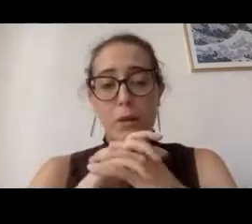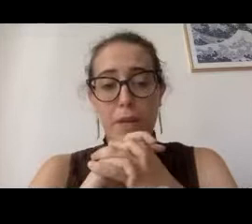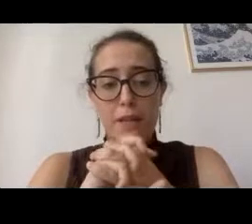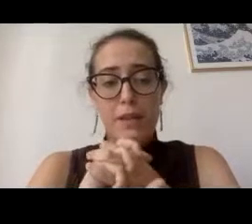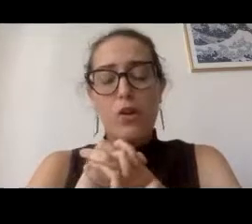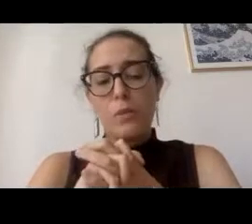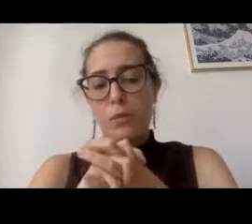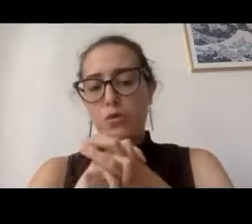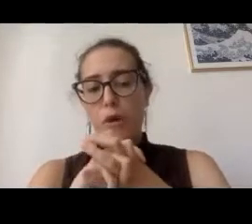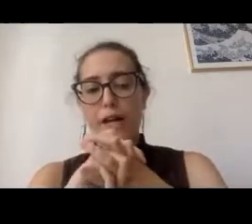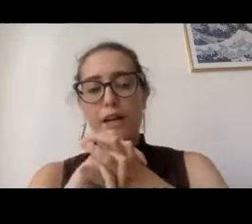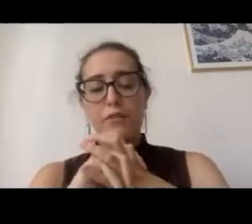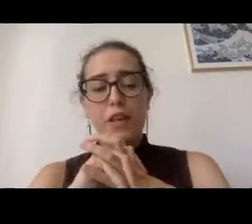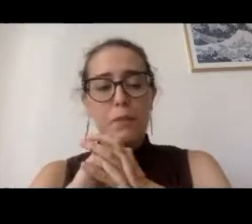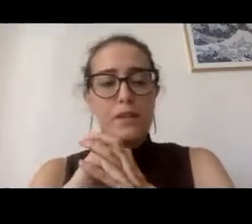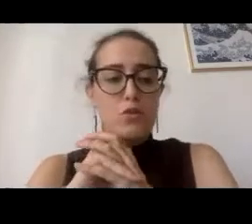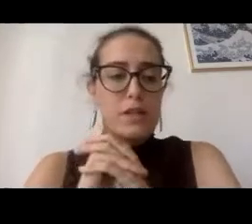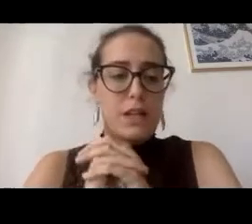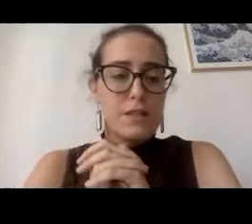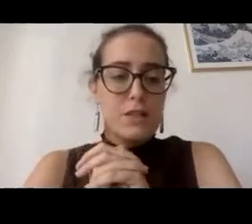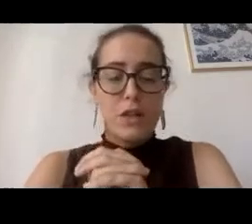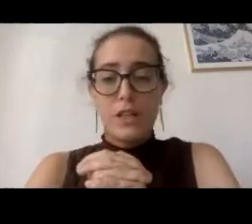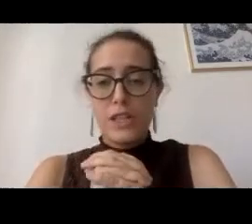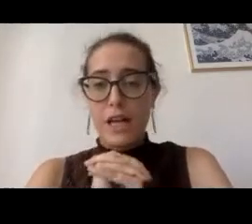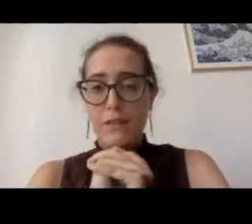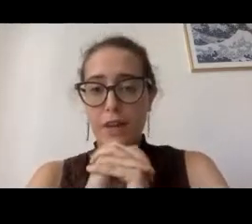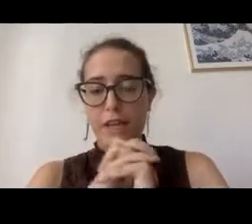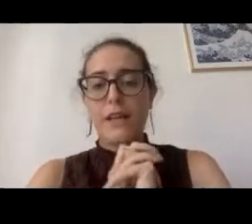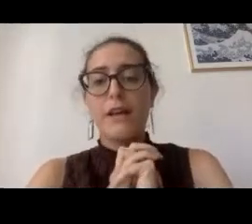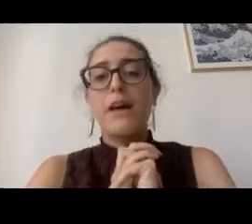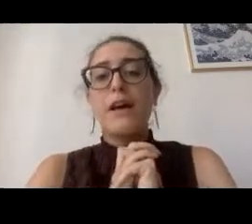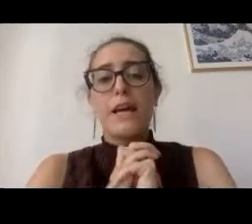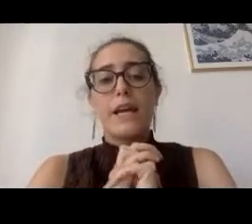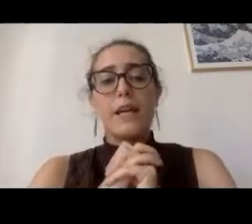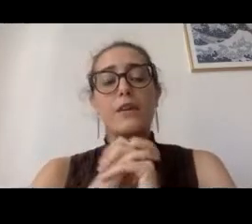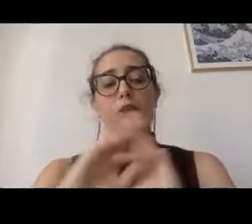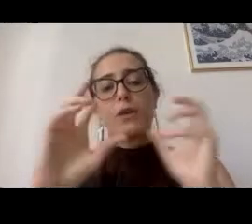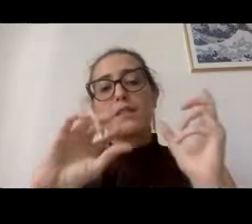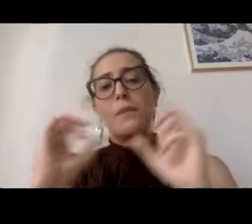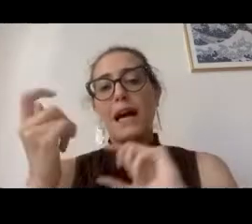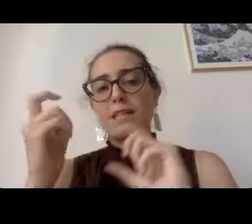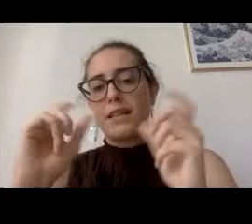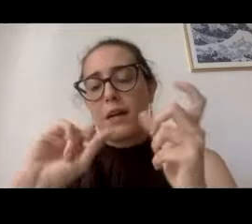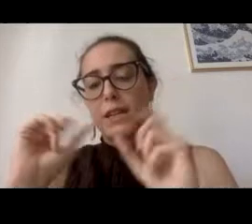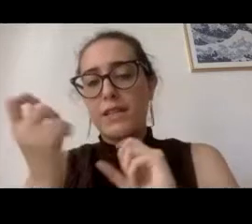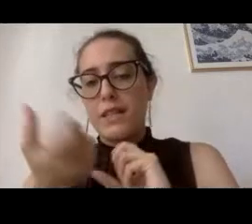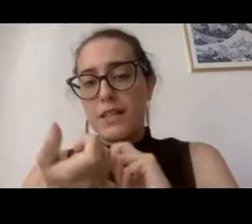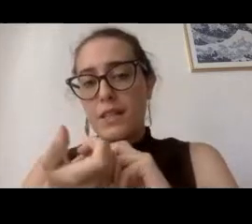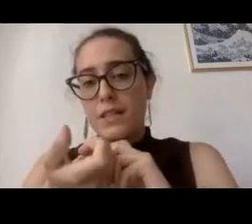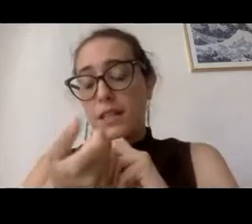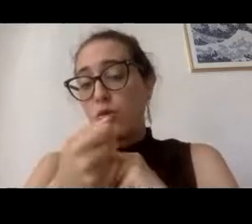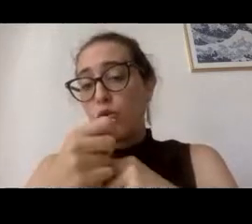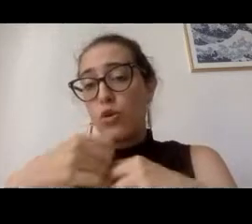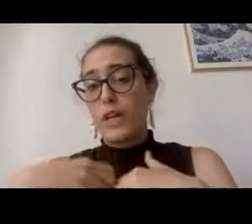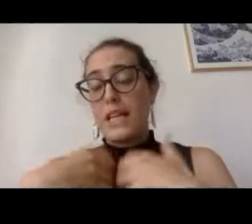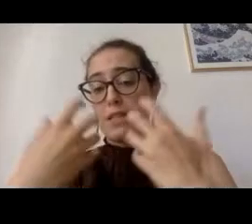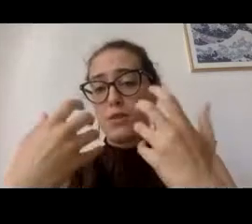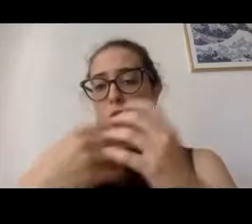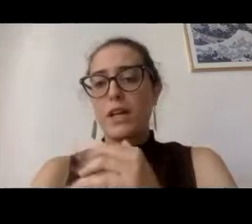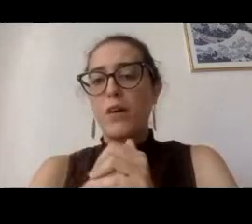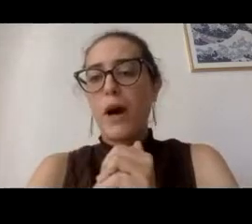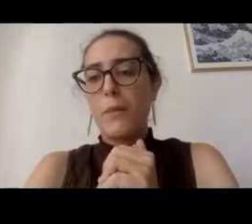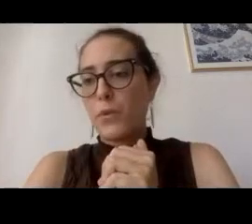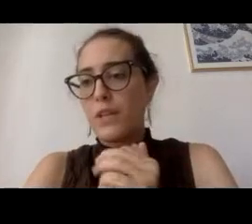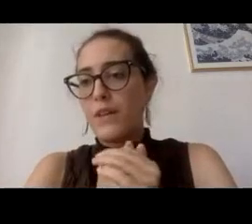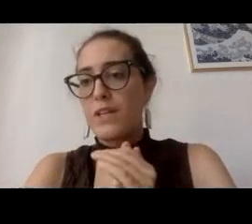rispetto dell'ambiente con appunto anche riferimenti sulla transizione digitale verde e questi pilastri chiaramente si traducono in